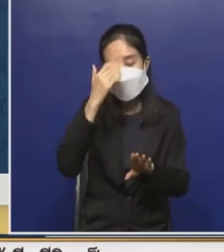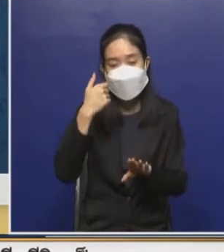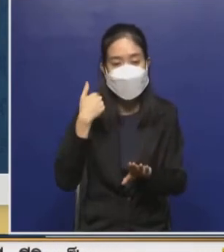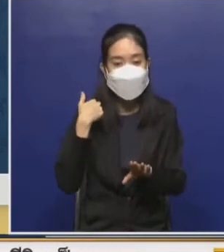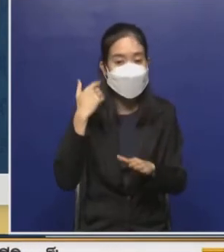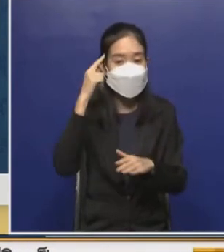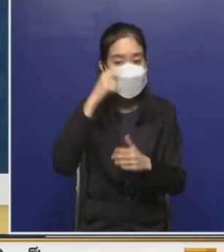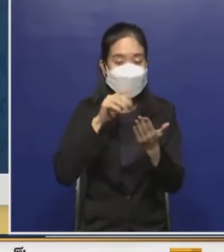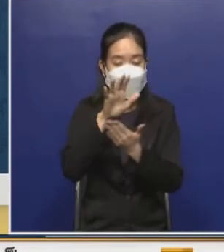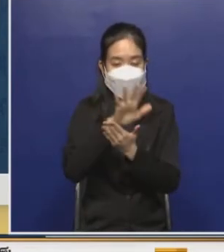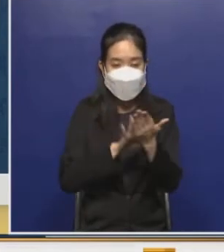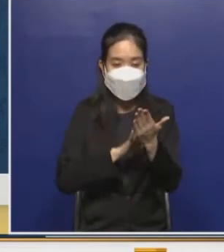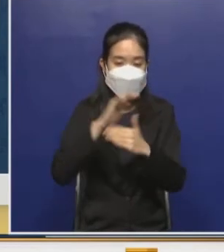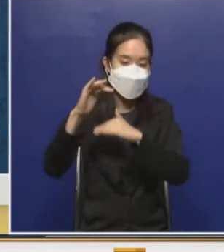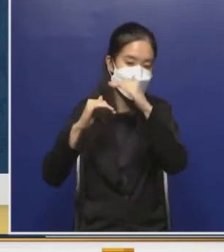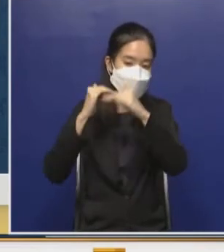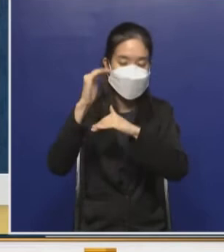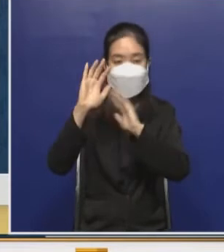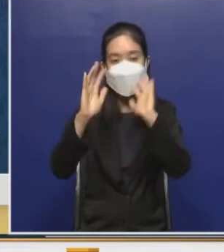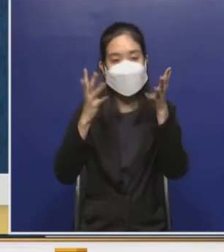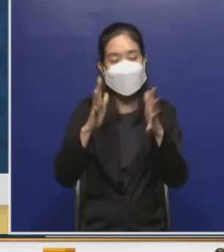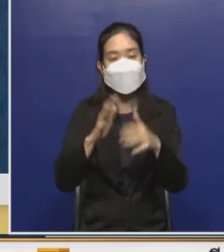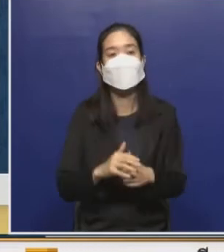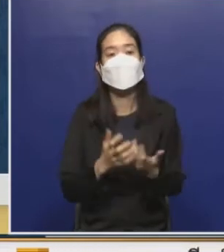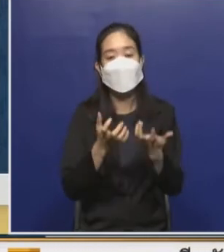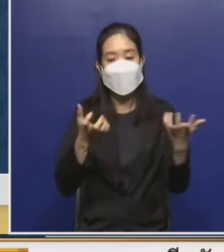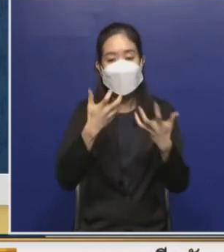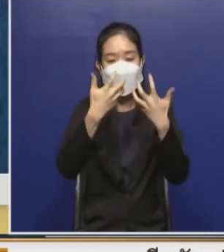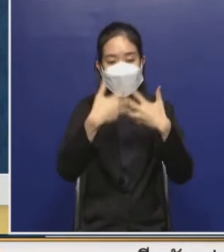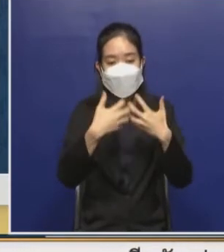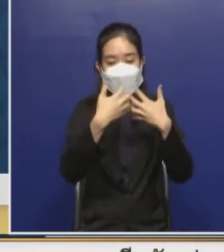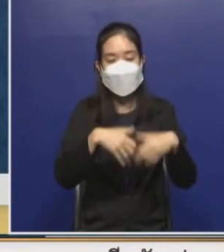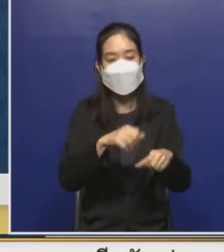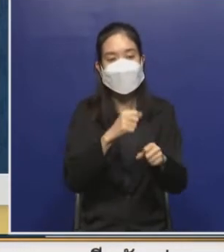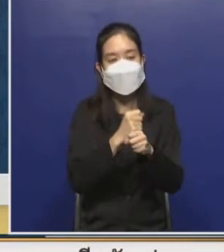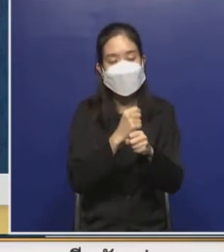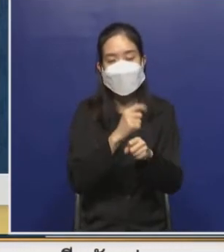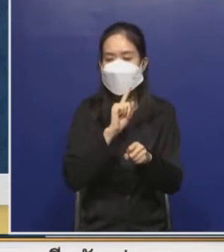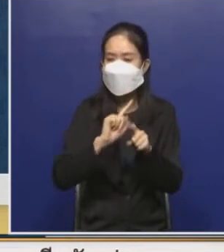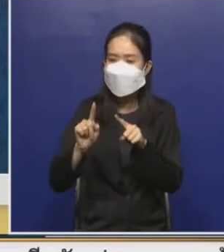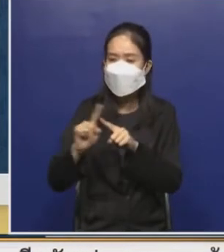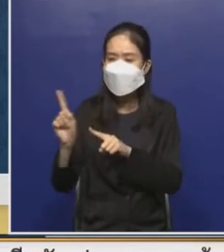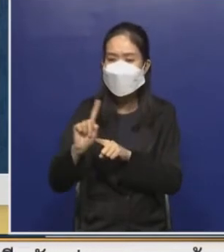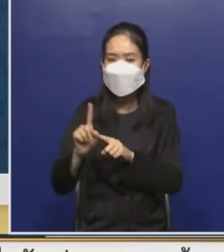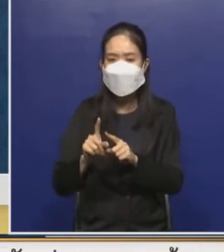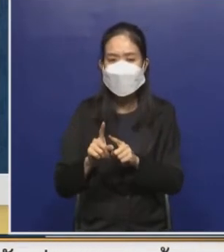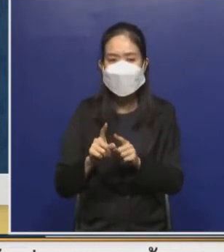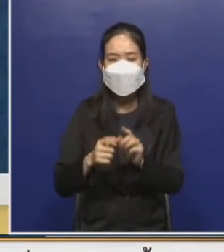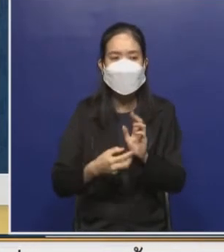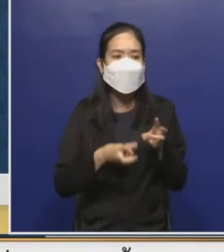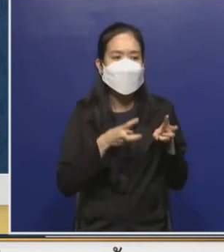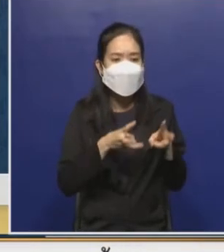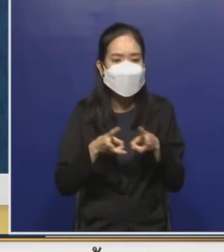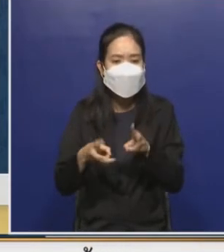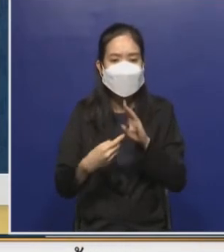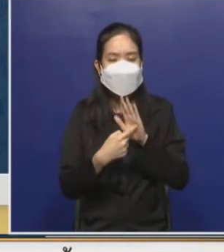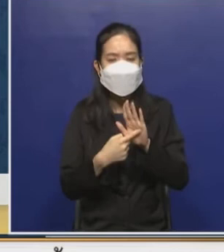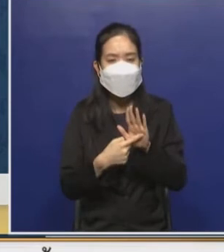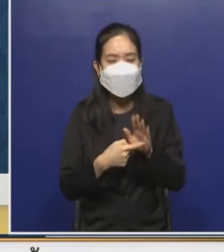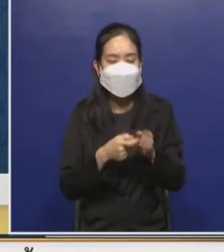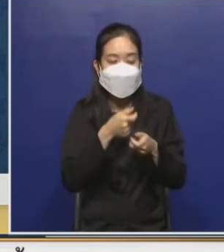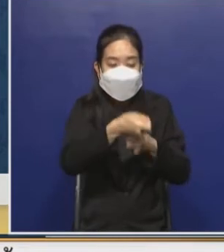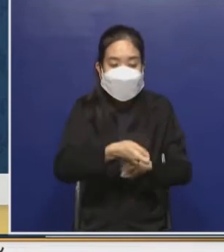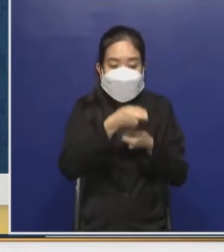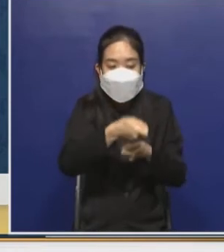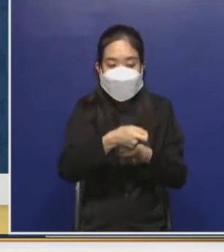ลิตภาพเลยในด้านการผลิตเรายัคงทำกระเศษด้วยวธีการเดิมเมลดพัชุดเดิ